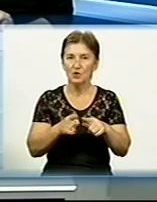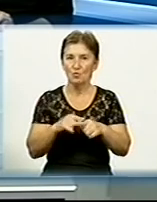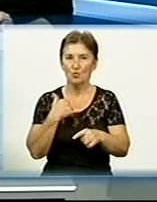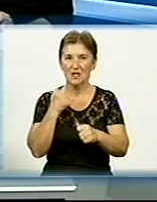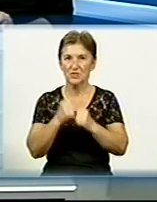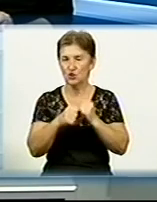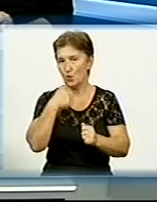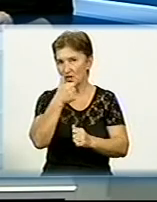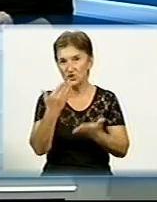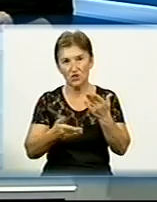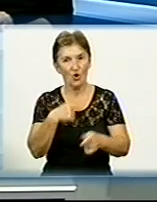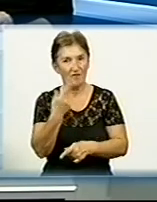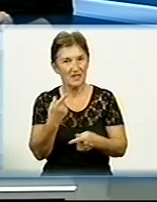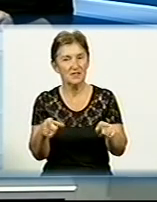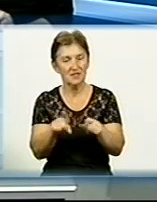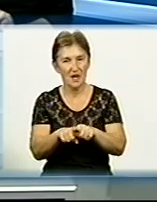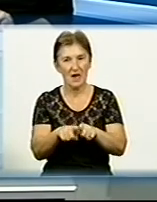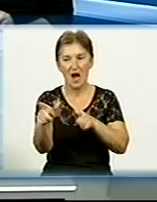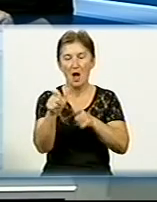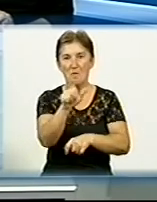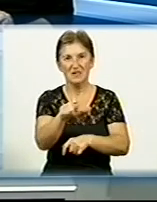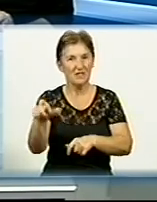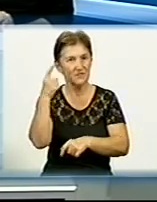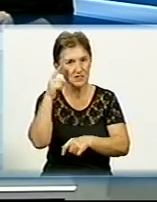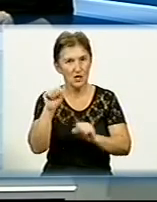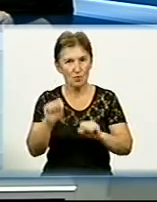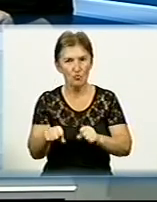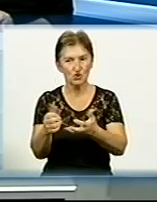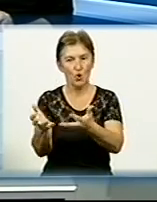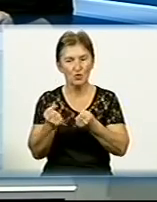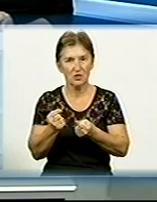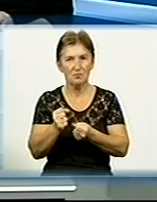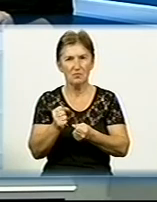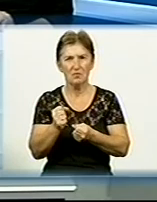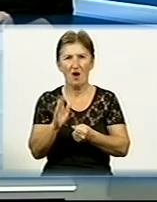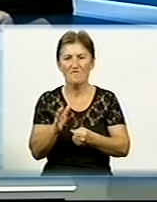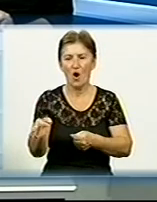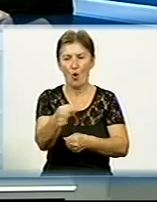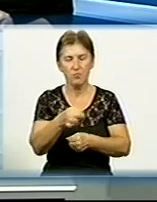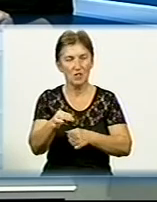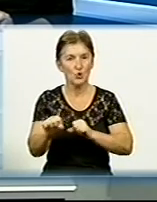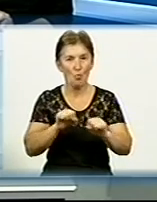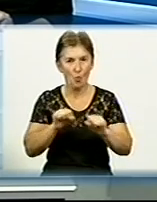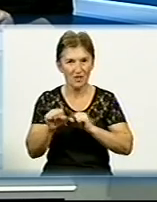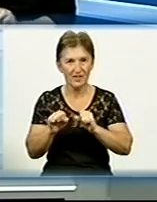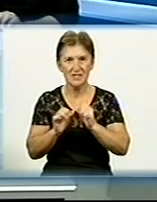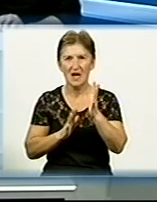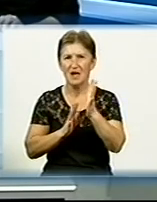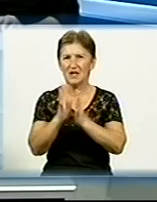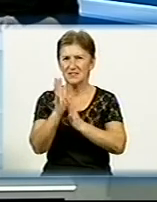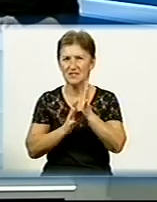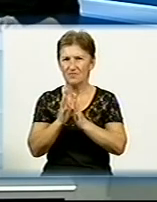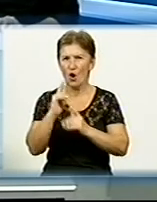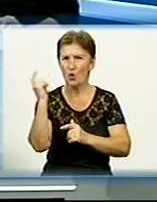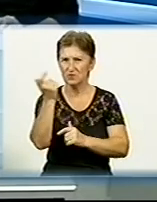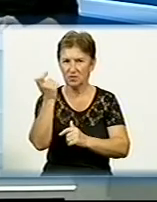щорічно, якщо говорити так, мисливці знають, їх отримати можна в обласному управлінні лісової мисливського господарства